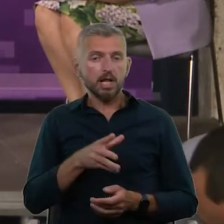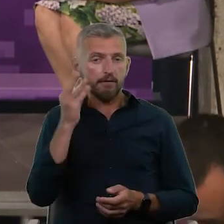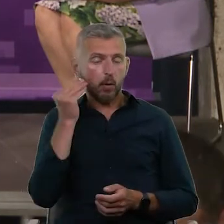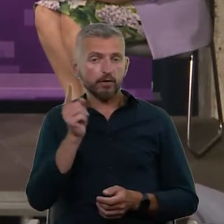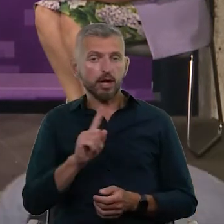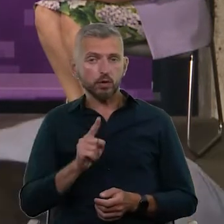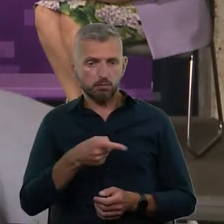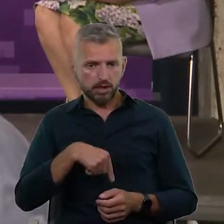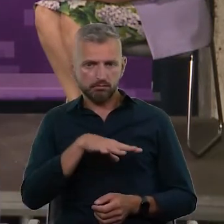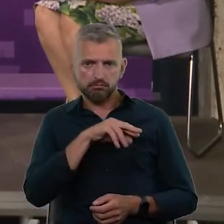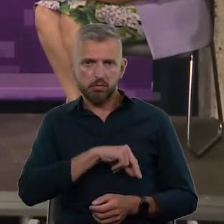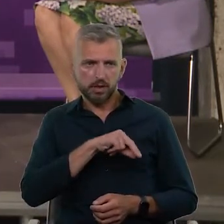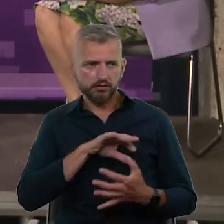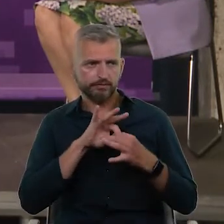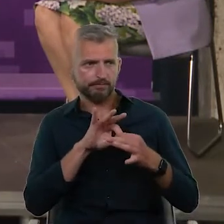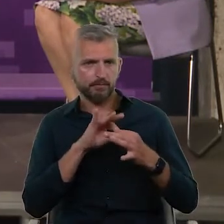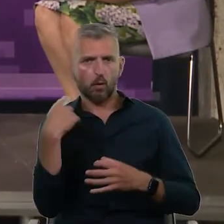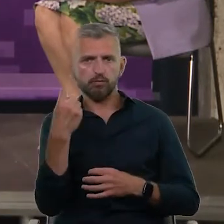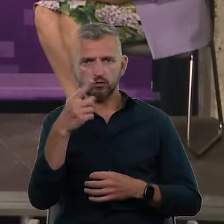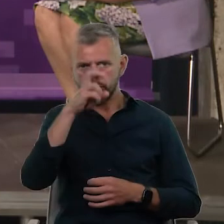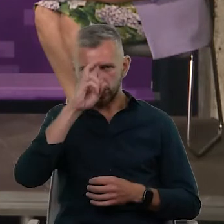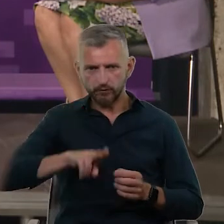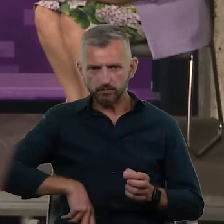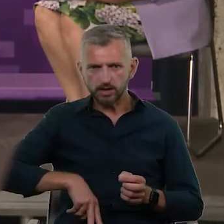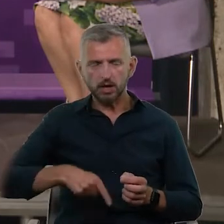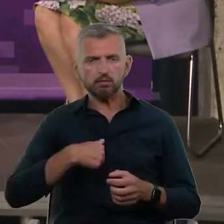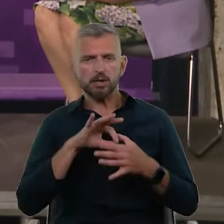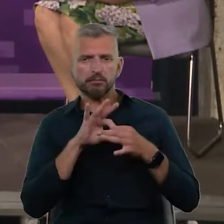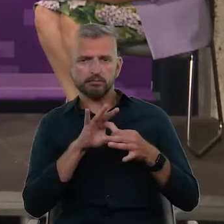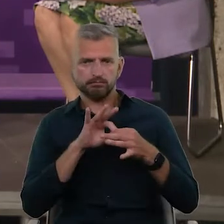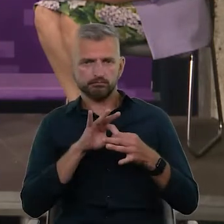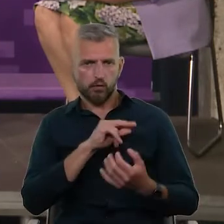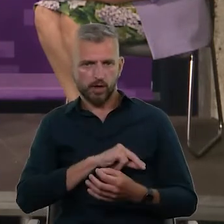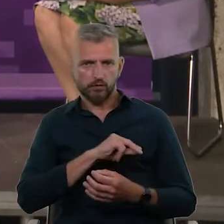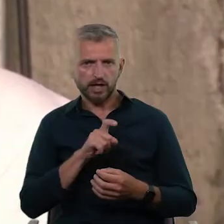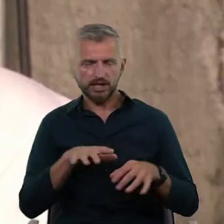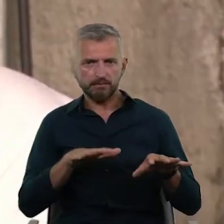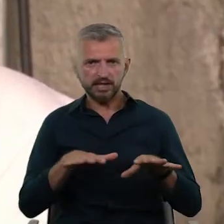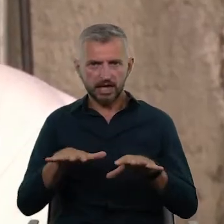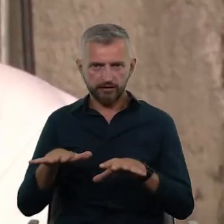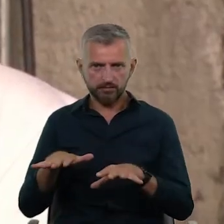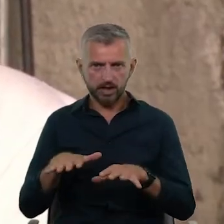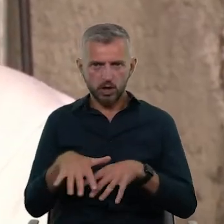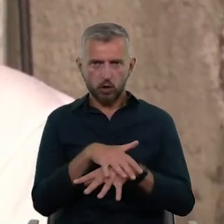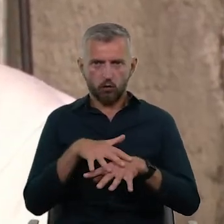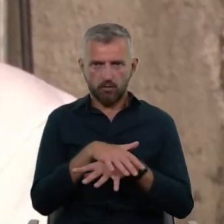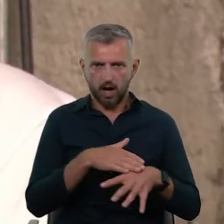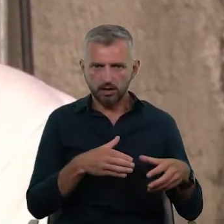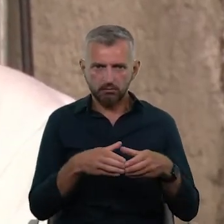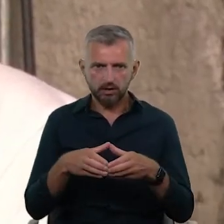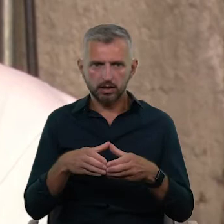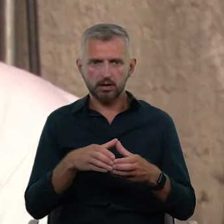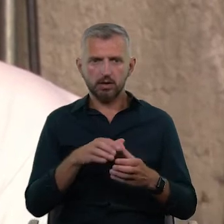те, що ми попрацювали з обласною державною адміністрацією, ми попрацювали з місцевими громадами, з